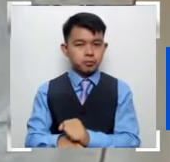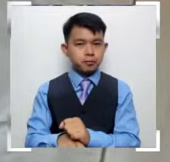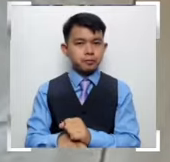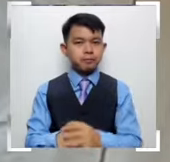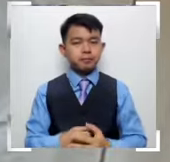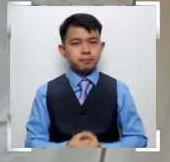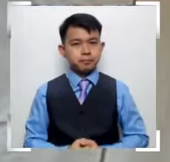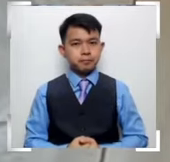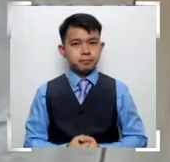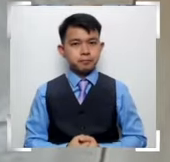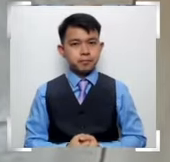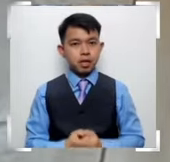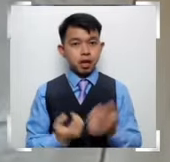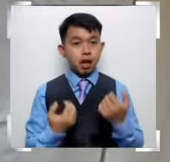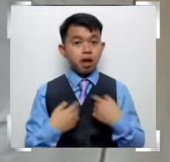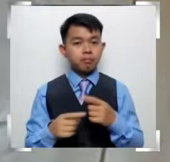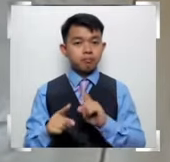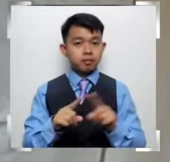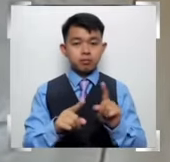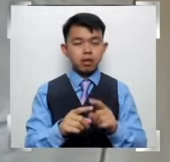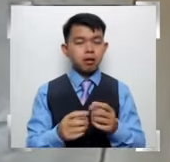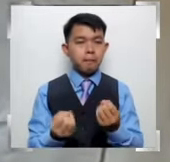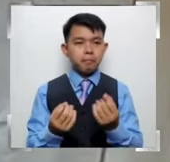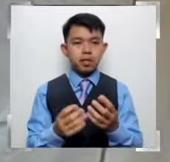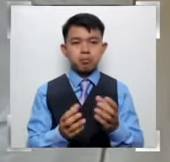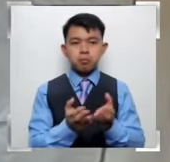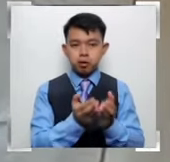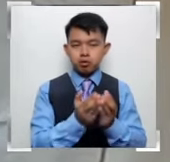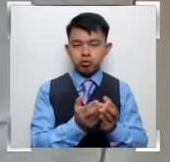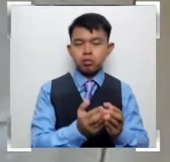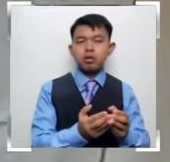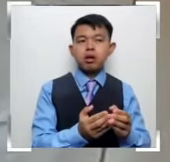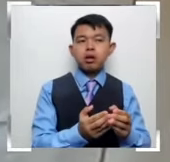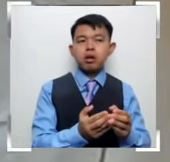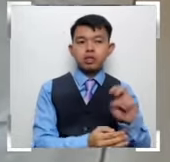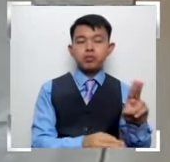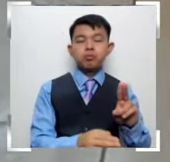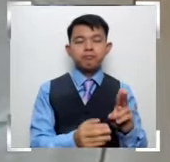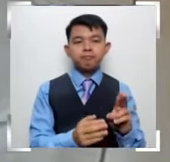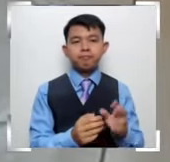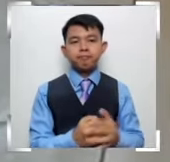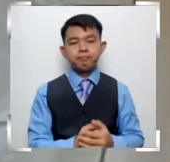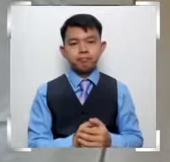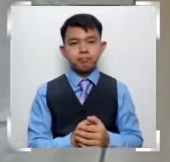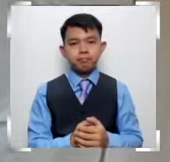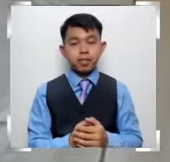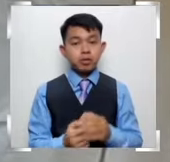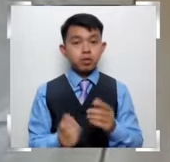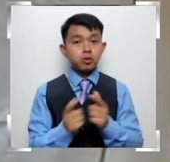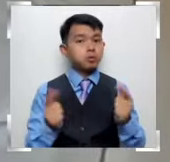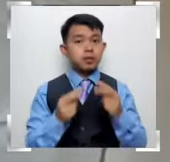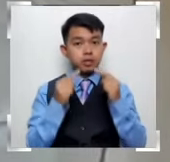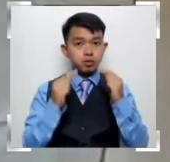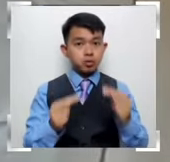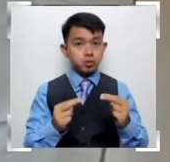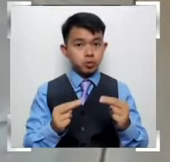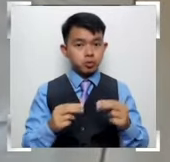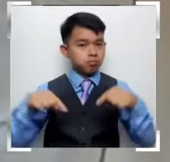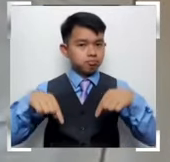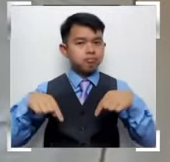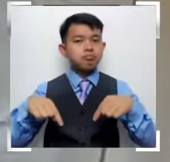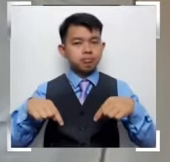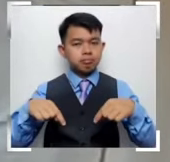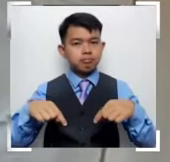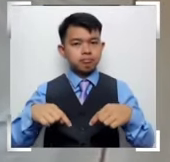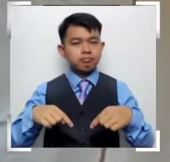of European shipowners in particular. And it's great news. It's great news that this has taken